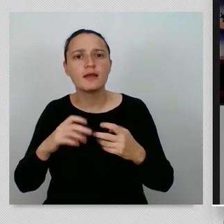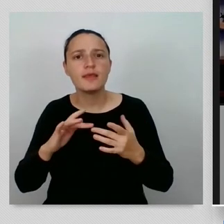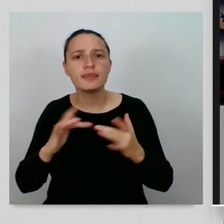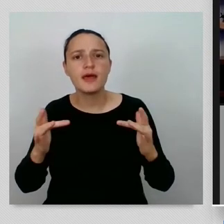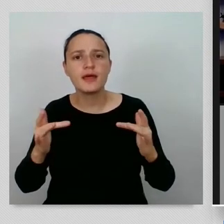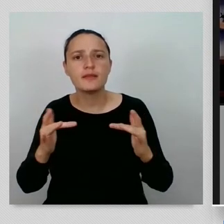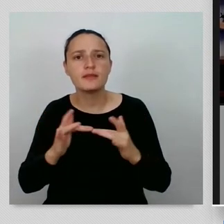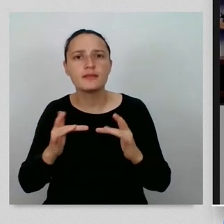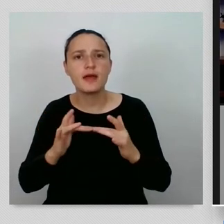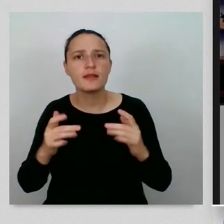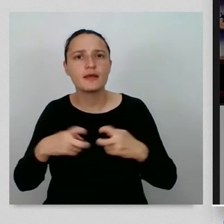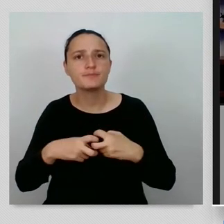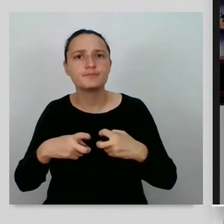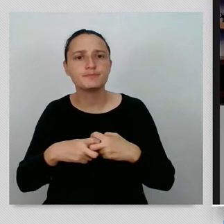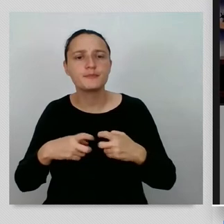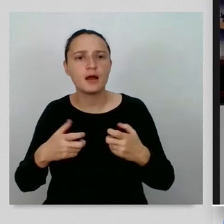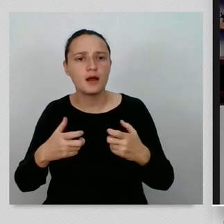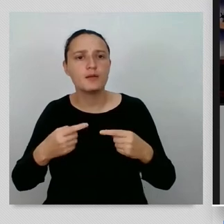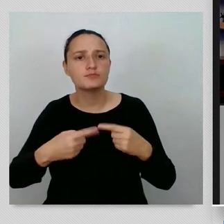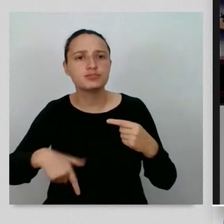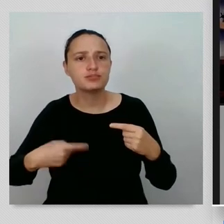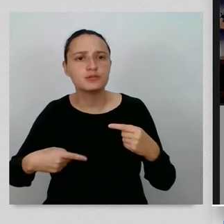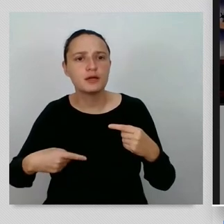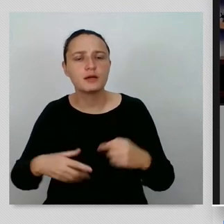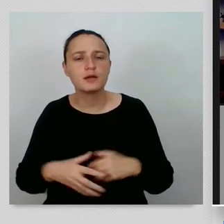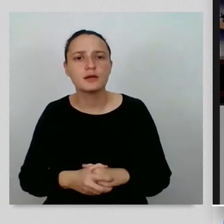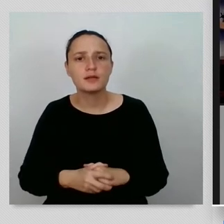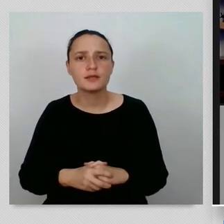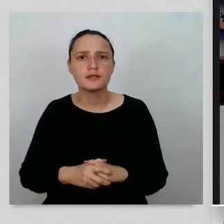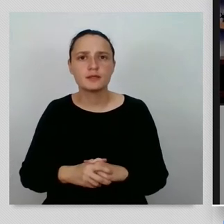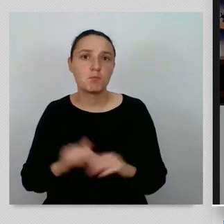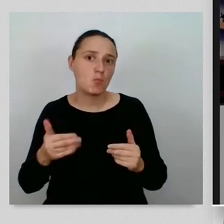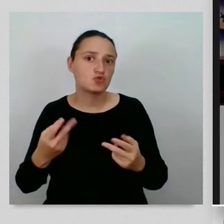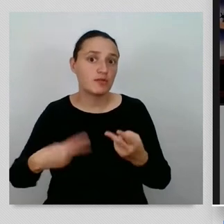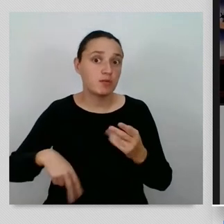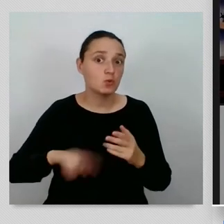Miejmy nadzieję, że się odbuduje. Oho.